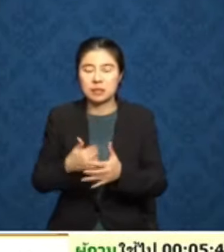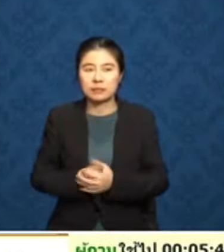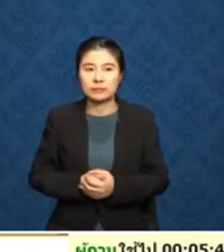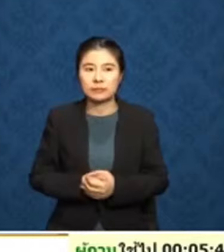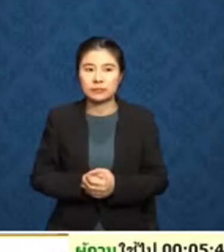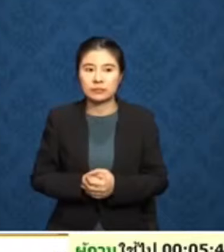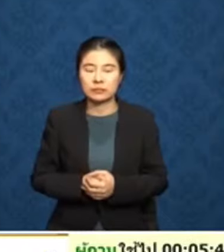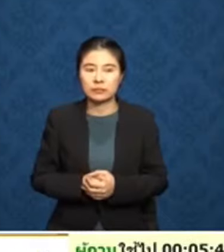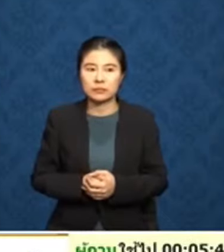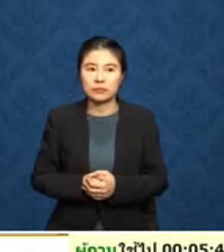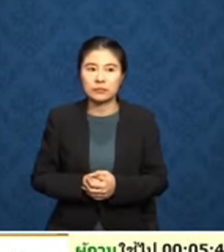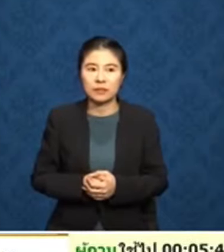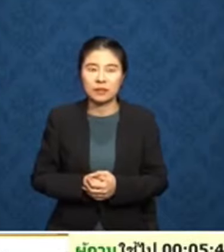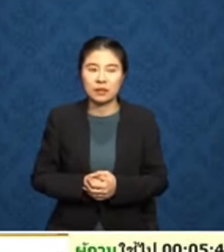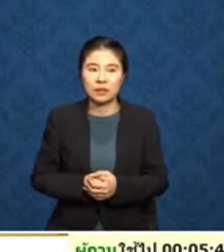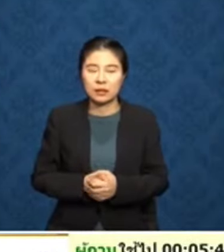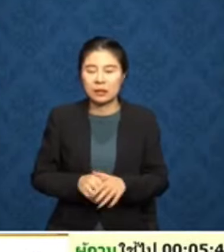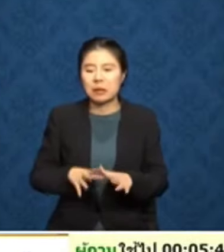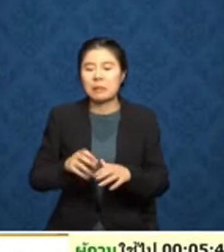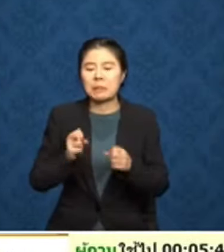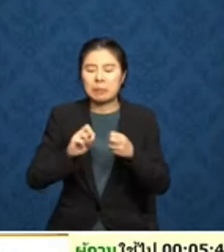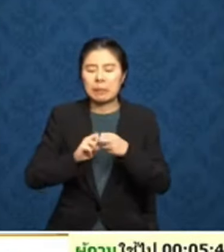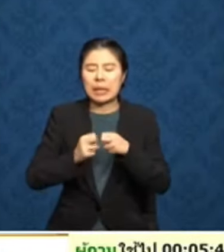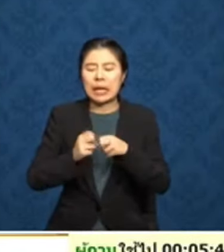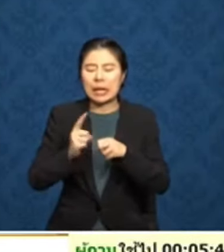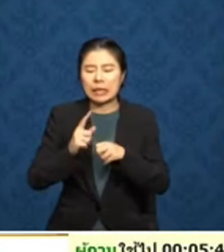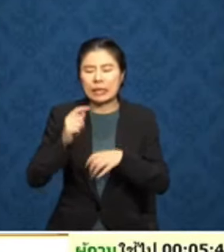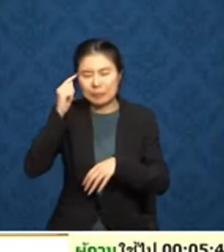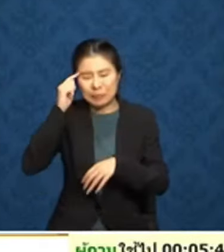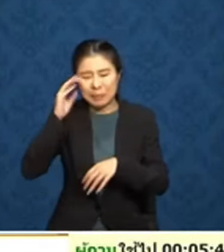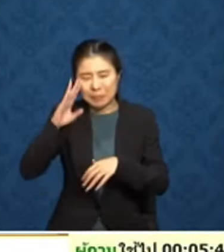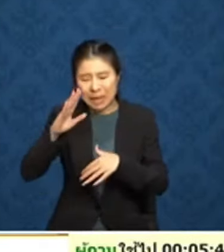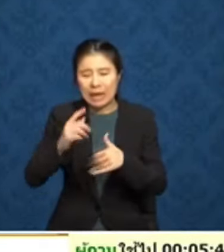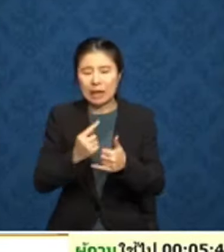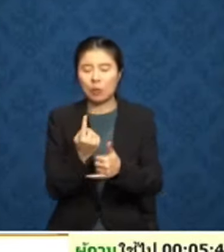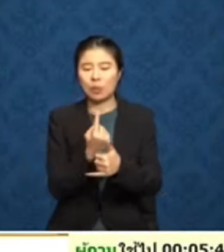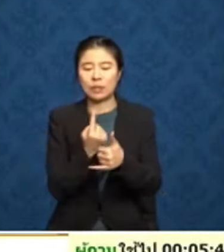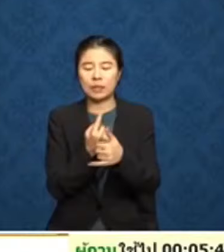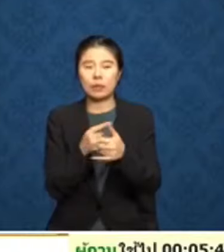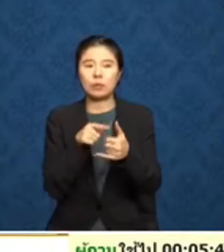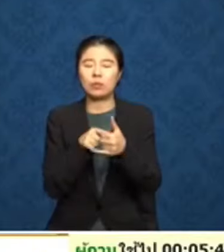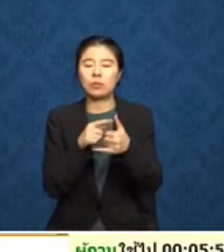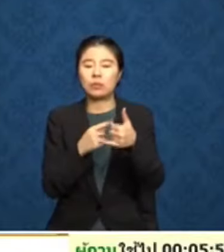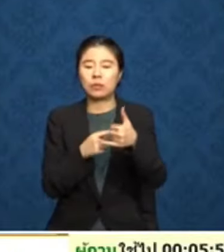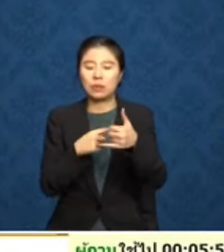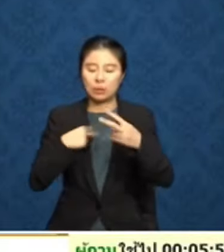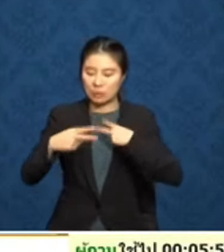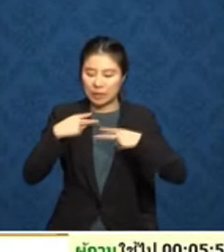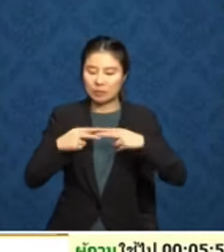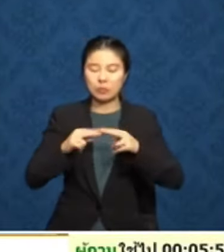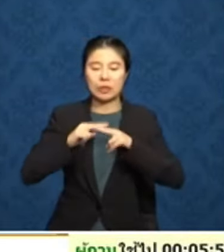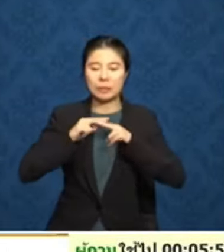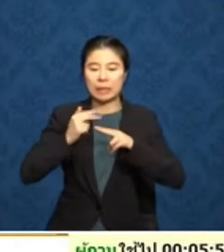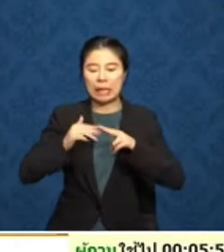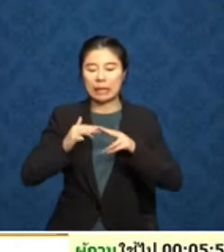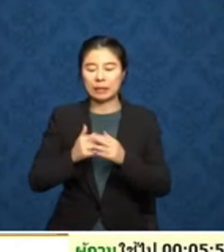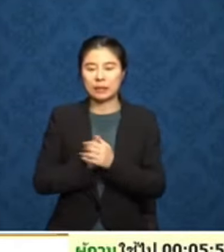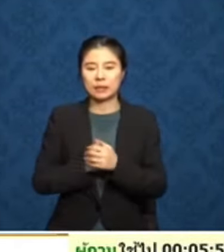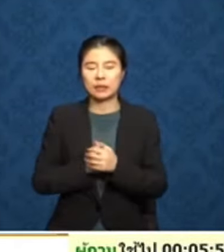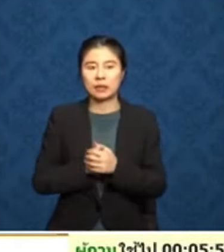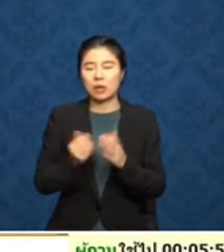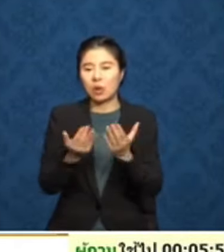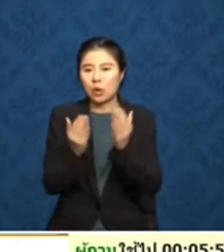ล่านี้เนี่ยบางทีคือไม่ได้มีครอบครัวแล้วตัวเขาเองก็ดูแลตัวเองไม่ได้แล้วนะคะแต่ว่าเราจะต้องได้รับคอนเซนต์จ